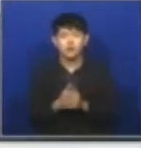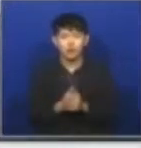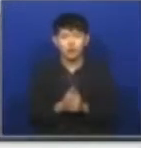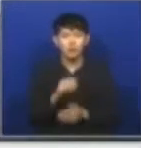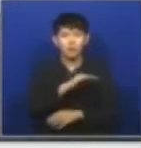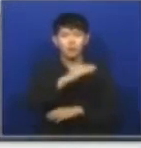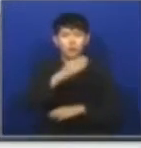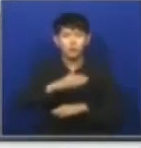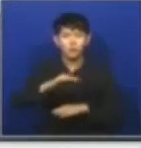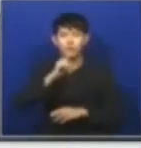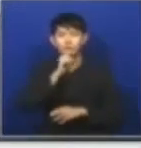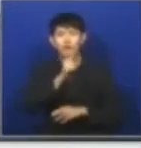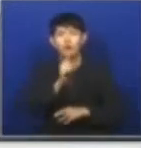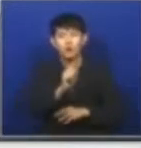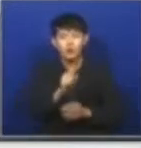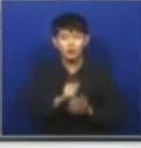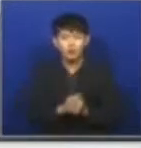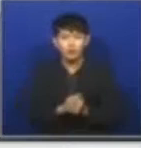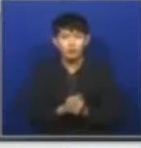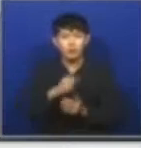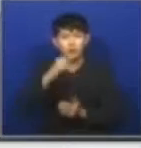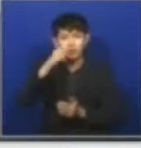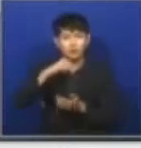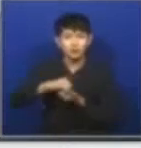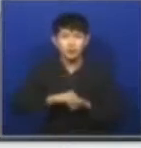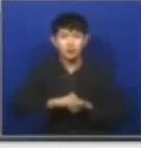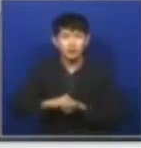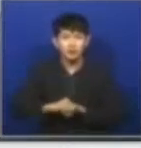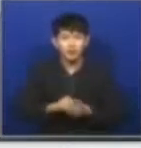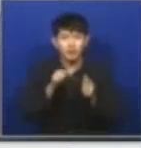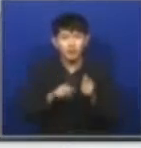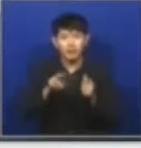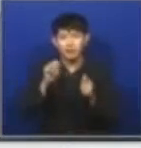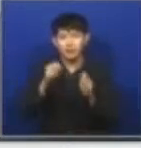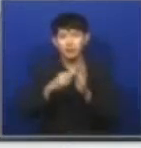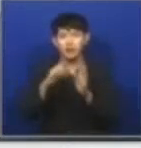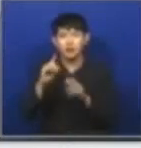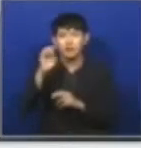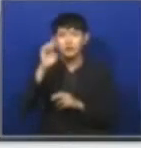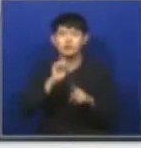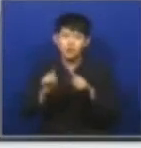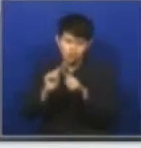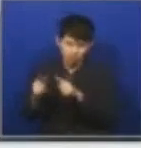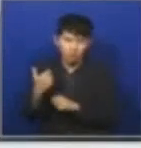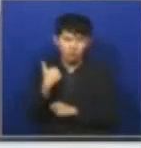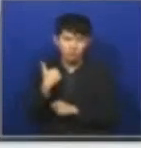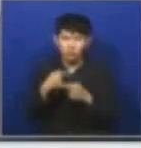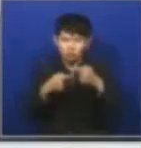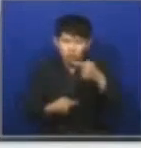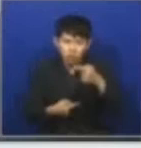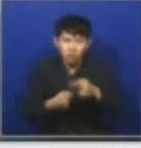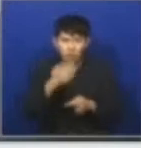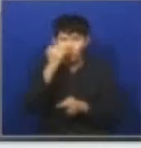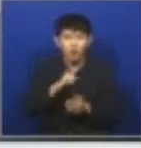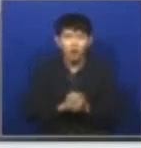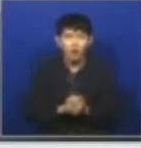ำลังฟ้องไทยสามัคคีหรือว่าอยู่ที่อำเภอนาดีหลายกรณีมากบรรพบุรุษเข